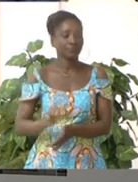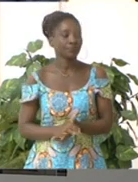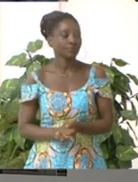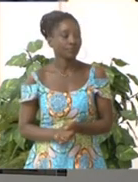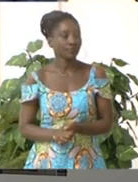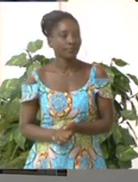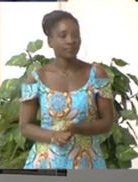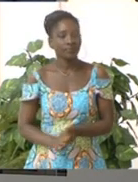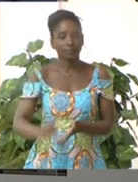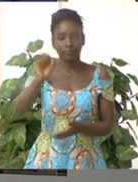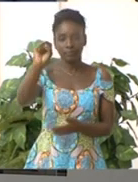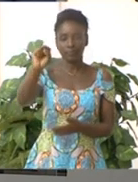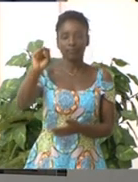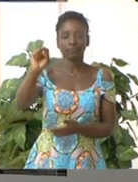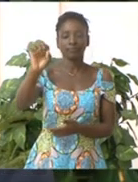séguéla